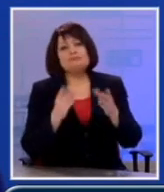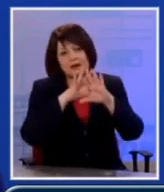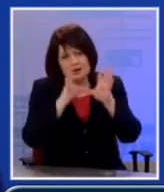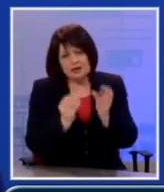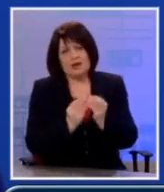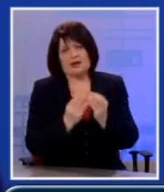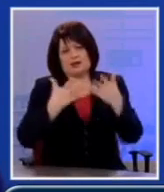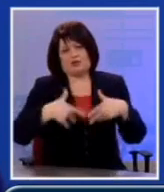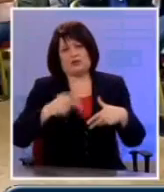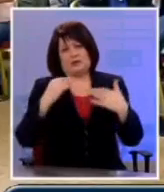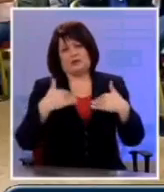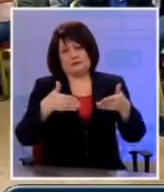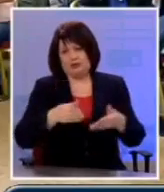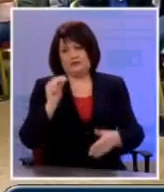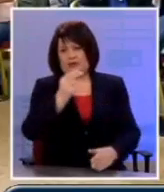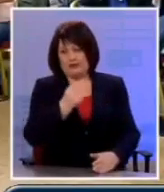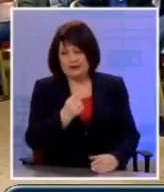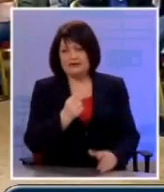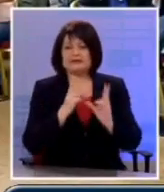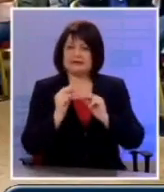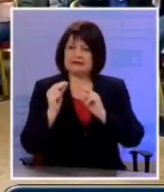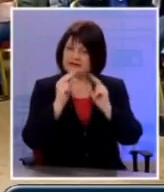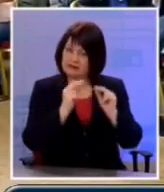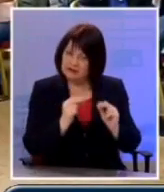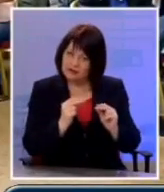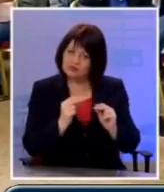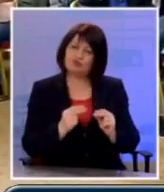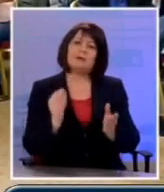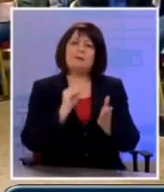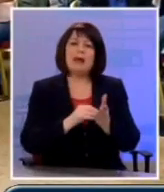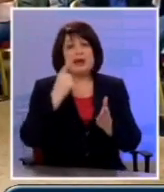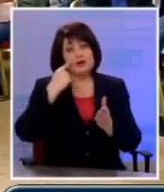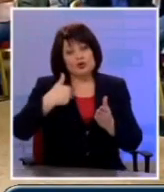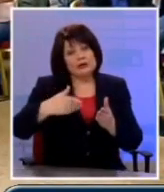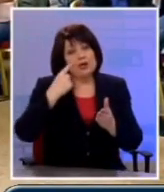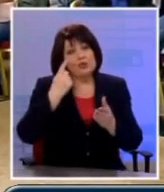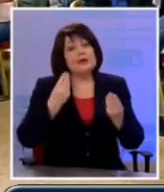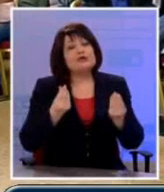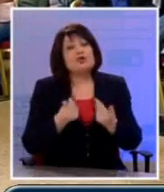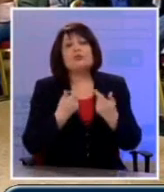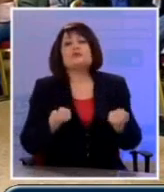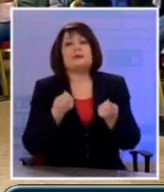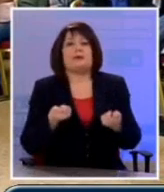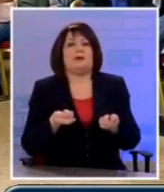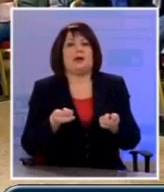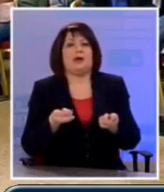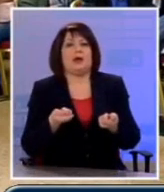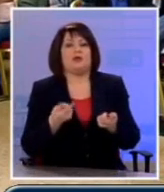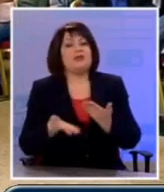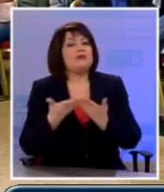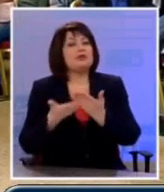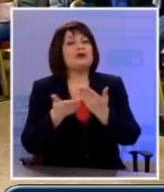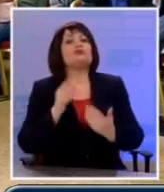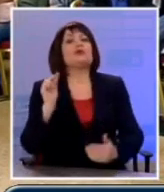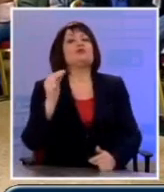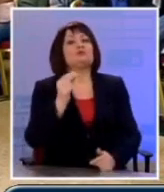συλλογικής λειτουργίας της Βουλής. Να συζητήσουμε λοιπόν και να επανεκτιμήσουμε τον τρόπο με τον οποίο υποβοηθούνται οι